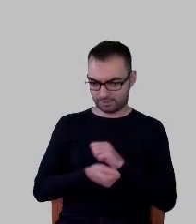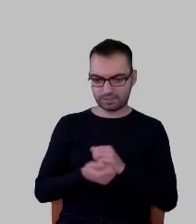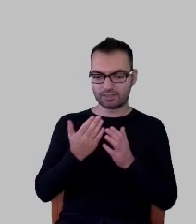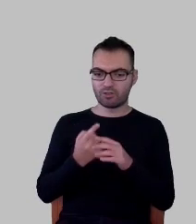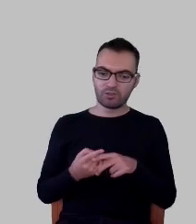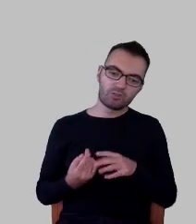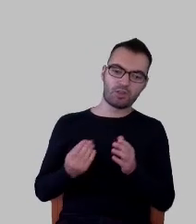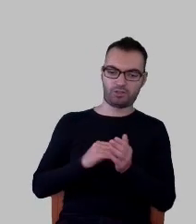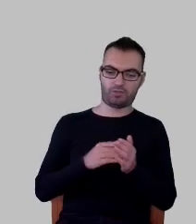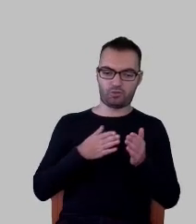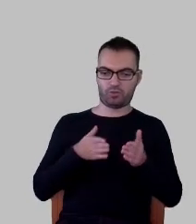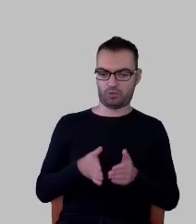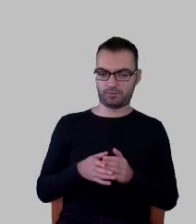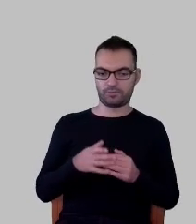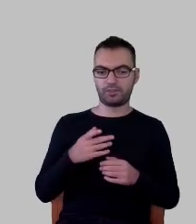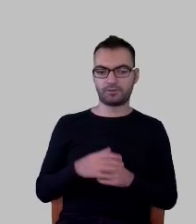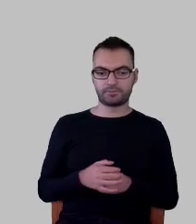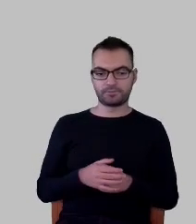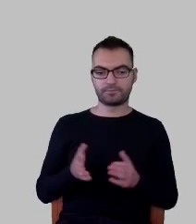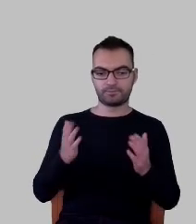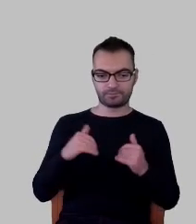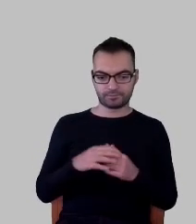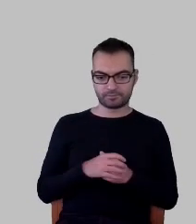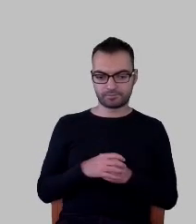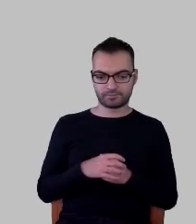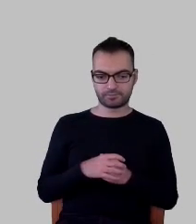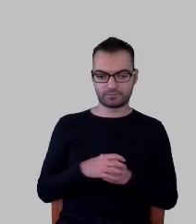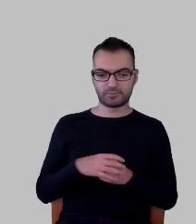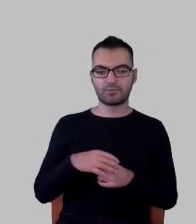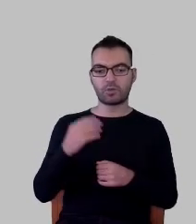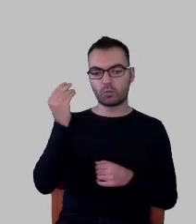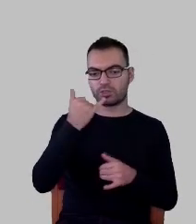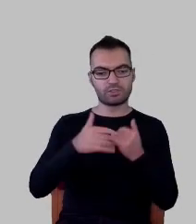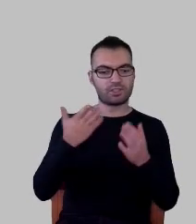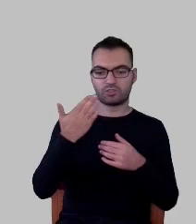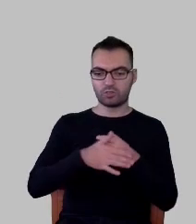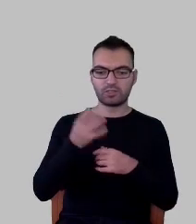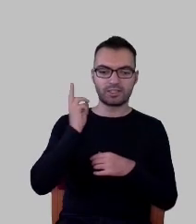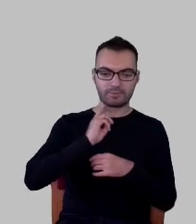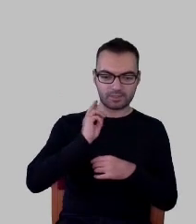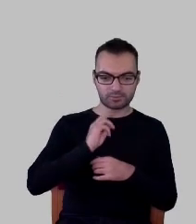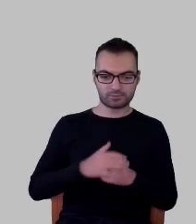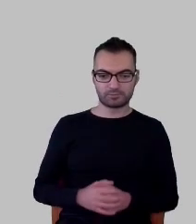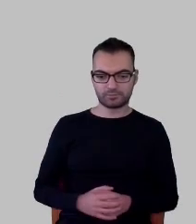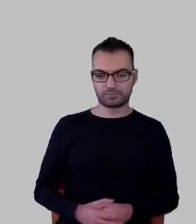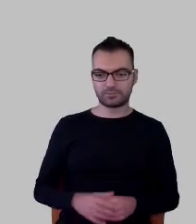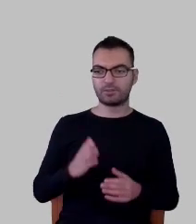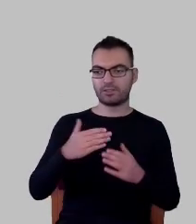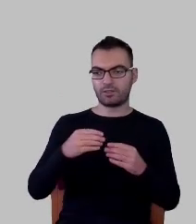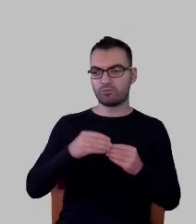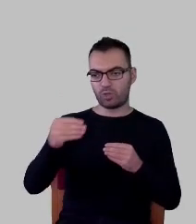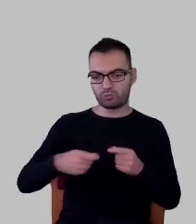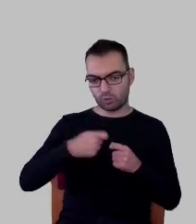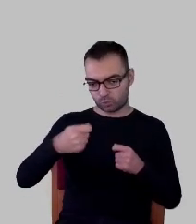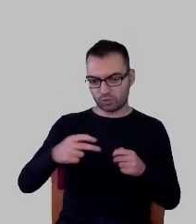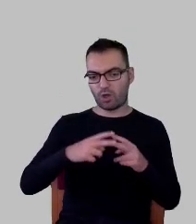tylko dodatkowa ścieżka. Uczeń, który nie ukończy gimnazjum albo będzie miał przedłużony etap edukacyjny, będzie kontynuował naukę w szkole podstawowej. Tutaj mówią